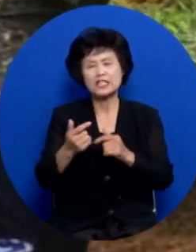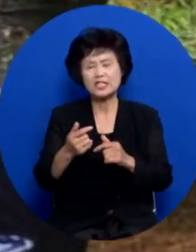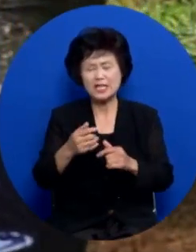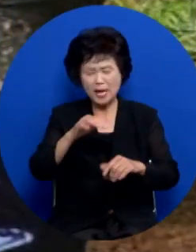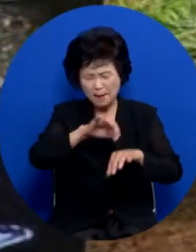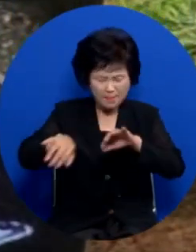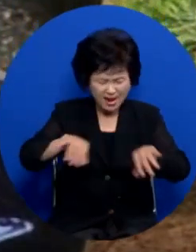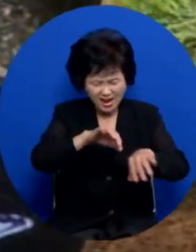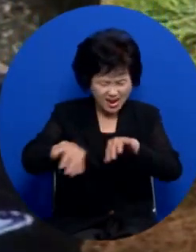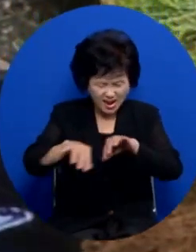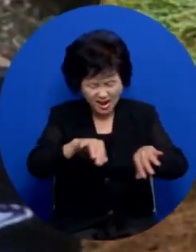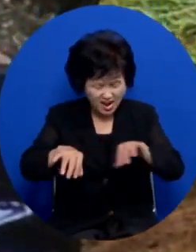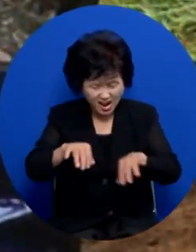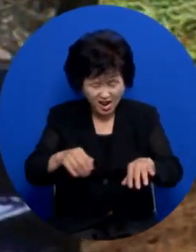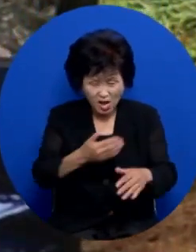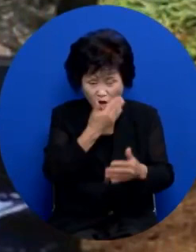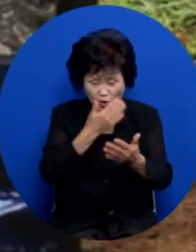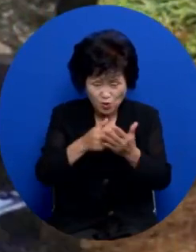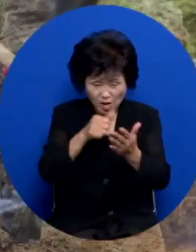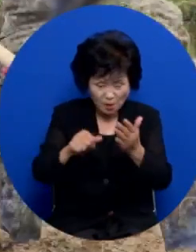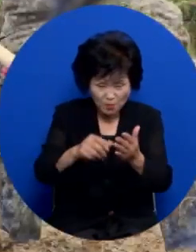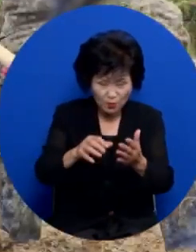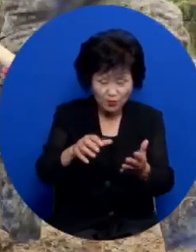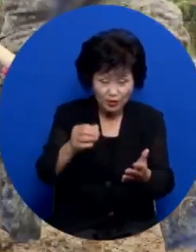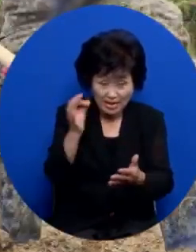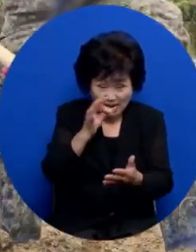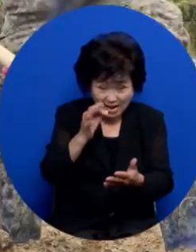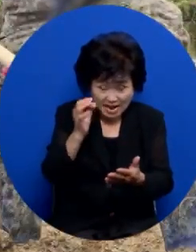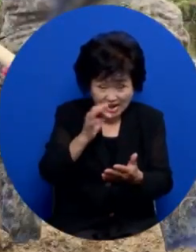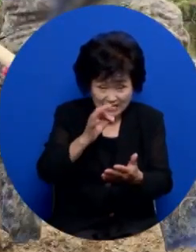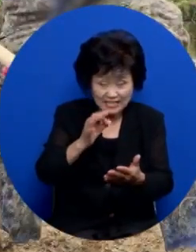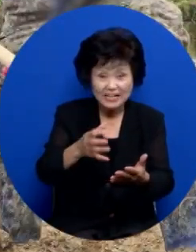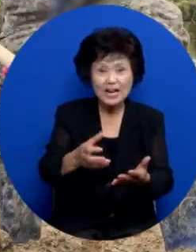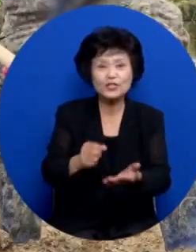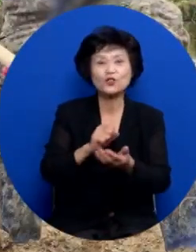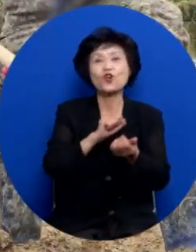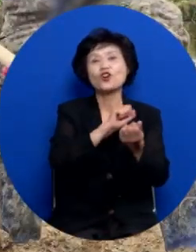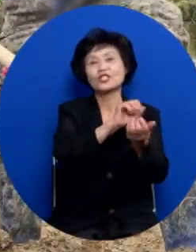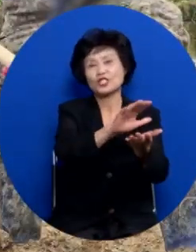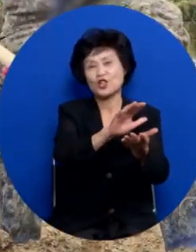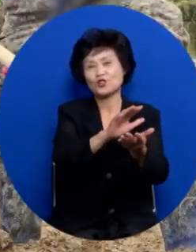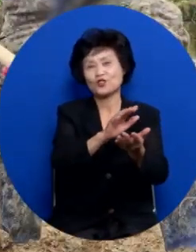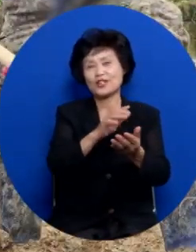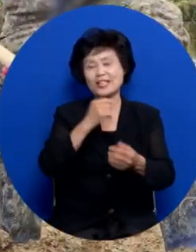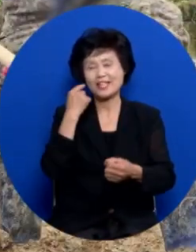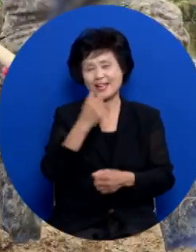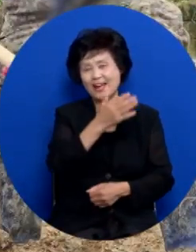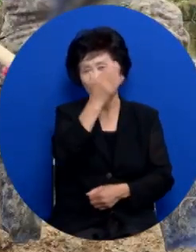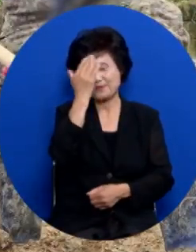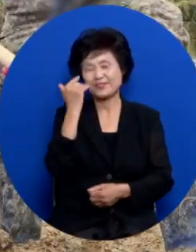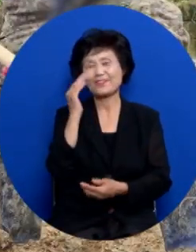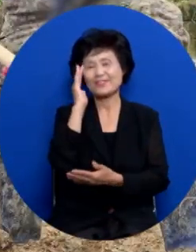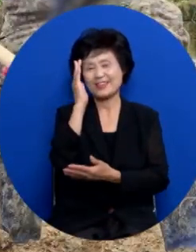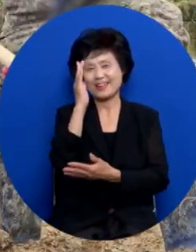또 전달해 드리는 일이었습니다 정말 다 이렇게이